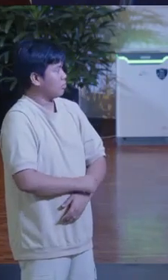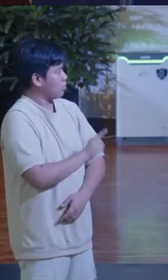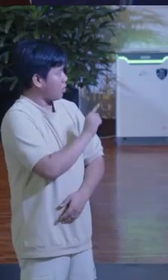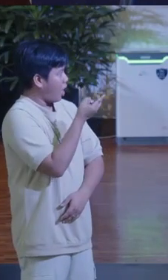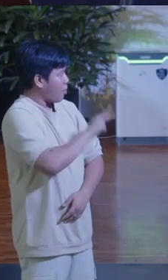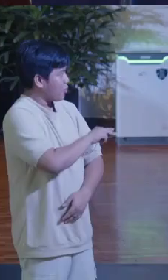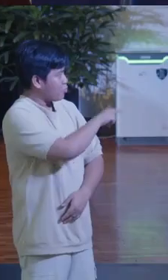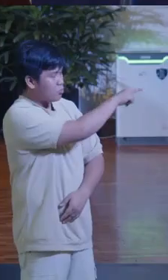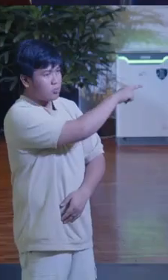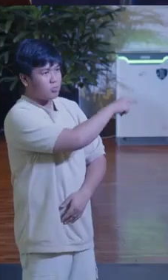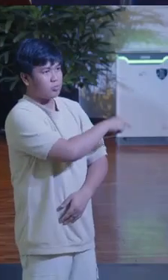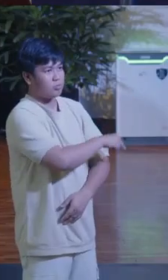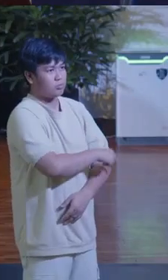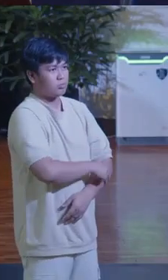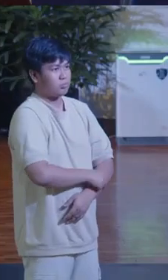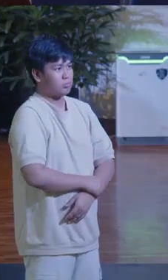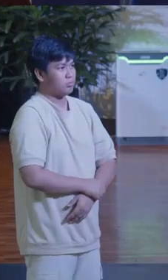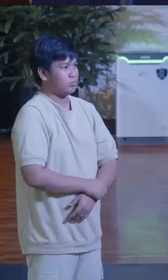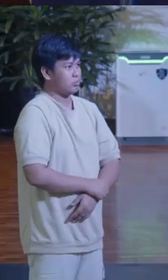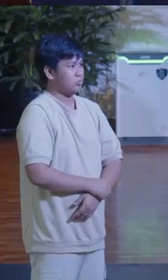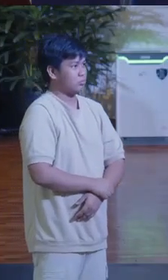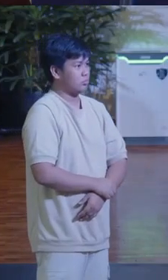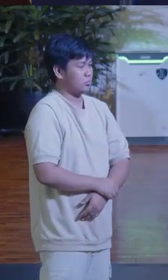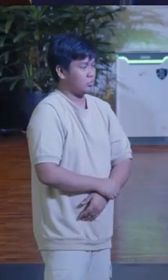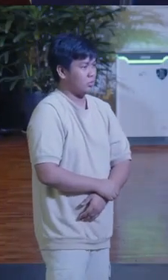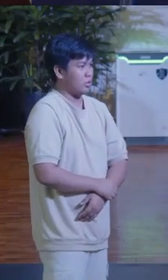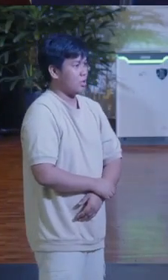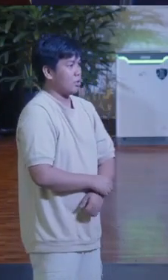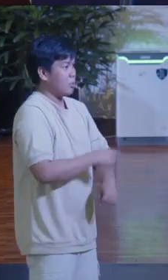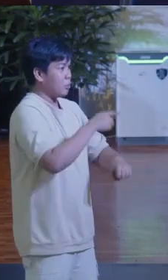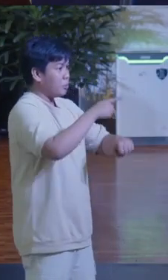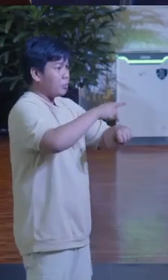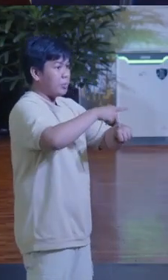ang kailangan pala natin sumunod sa mga dietary laws.